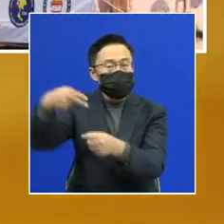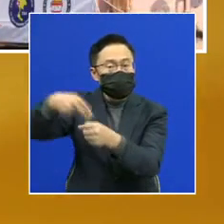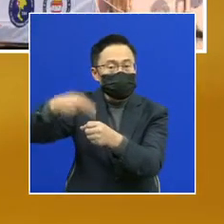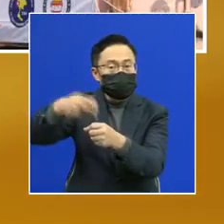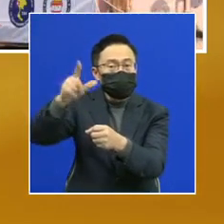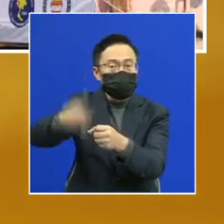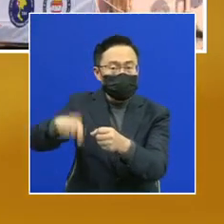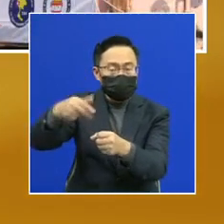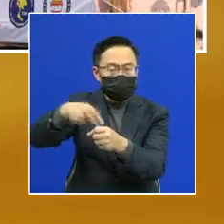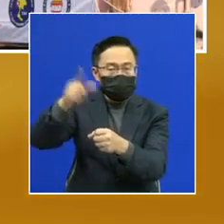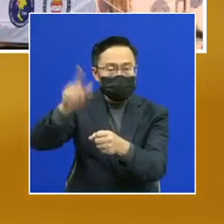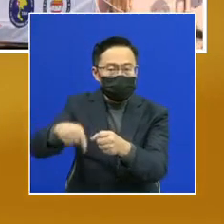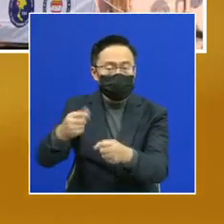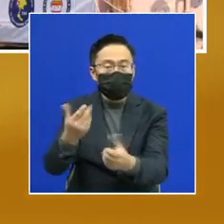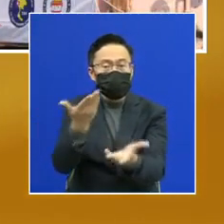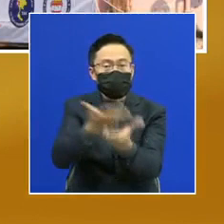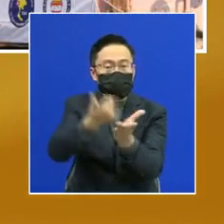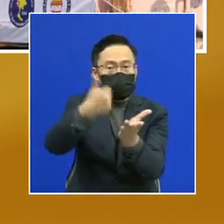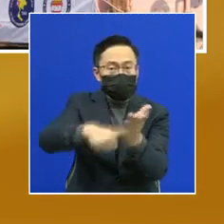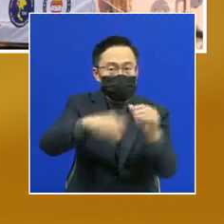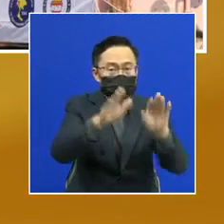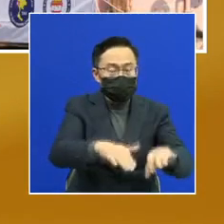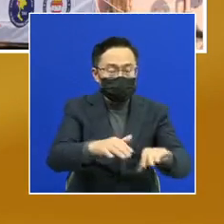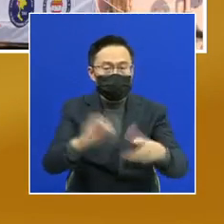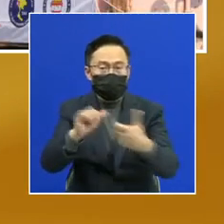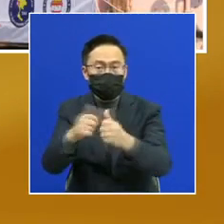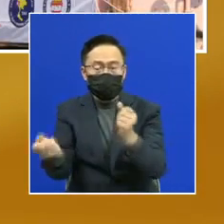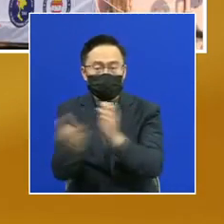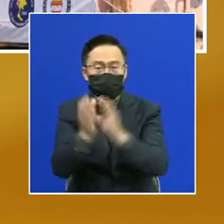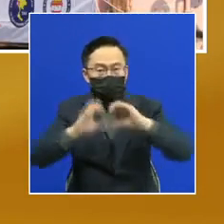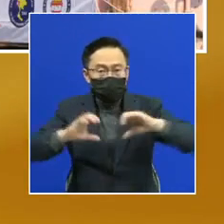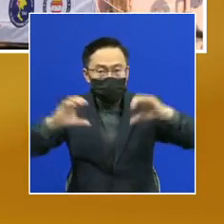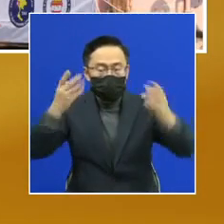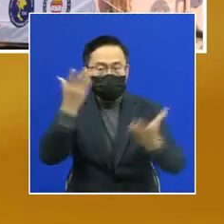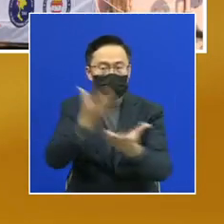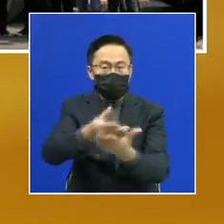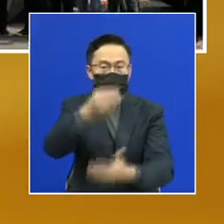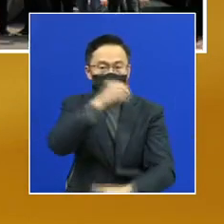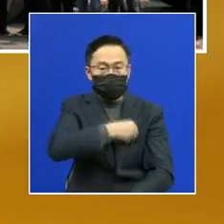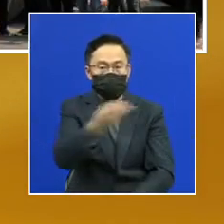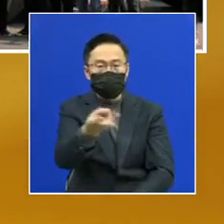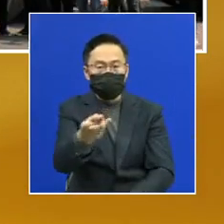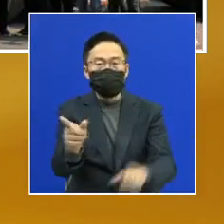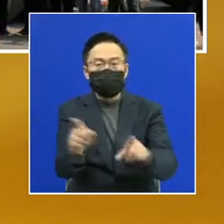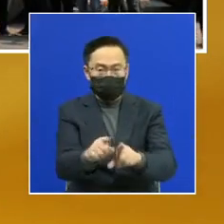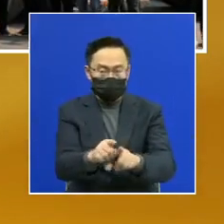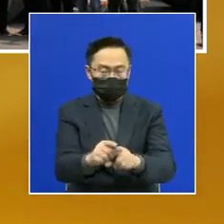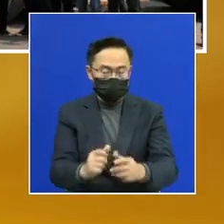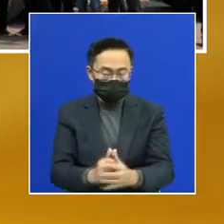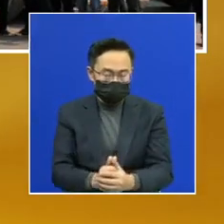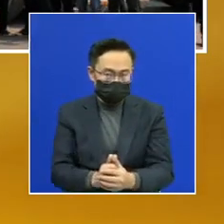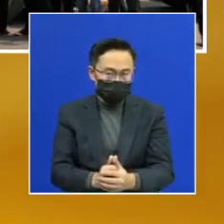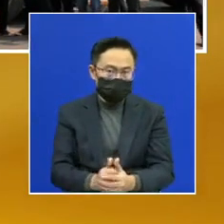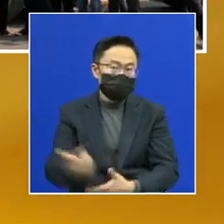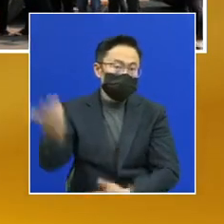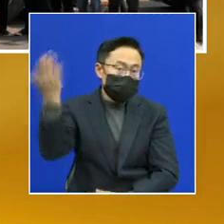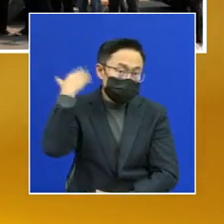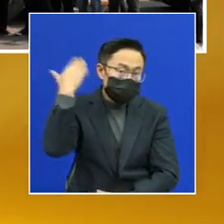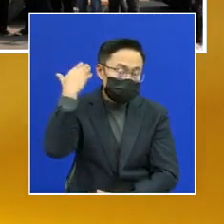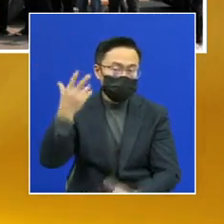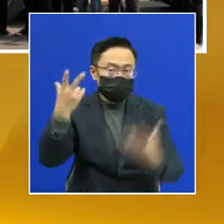มันลดลงมันก็จะสูญเสียรายได้ที่ไปช่วยเหลือพี่น้องประชาชนส่วนอื่นไปที่นี่ก่อนหน้านี้ถามว่ามีนายก